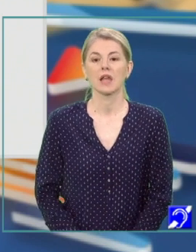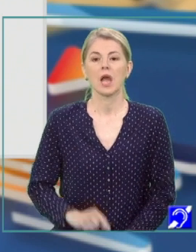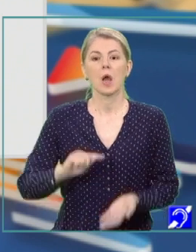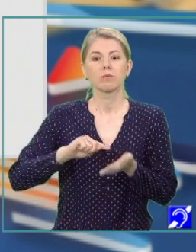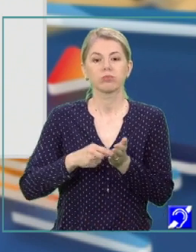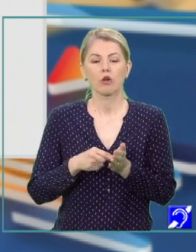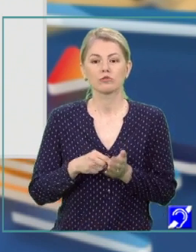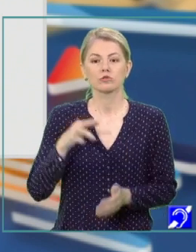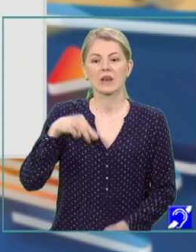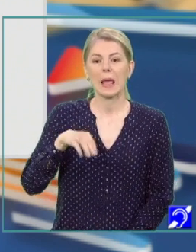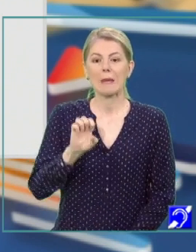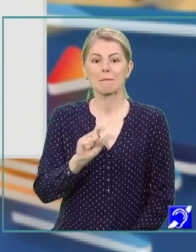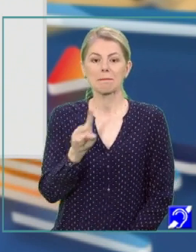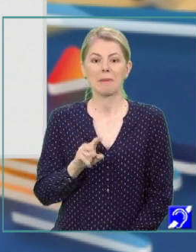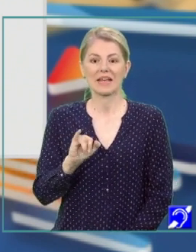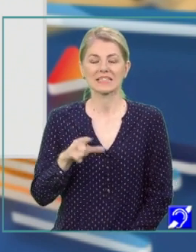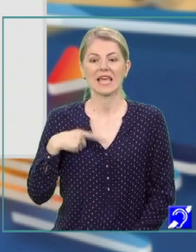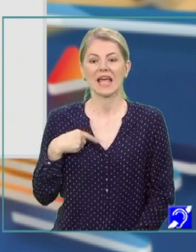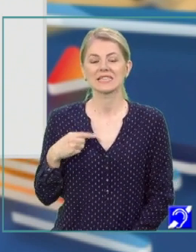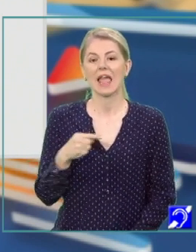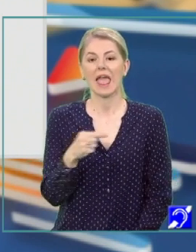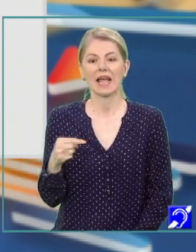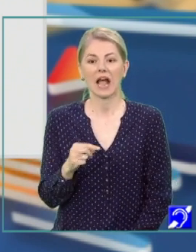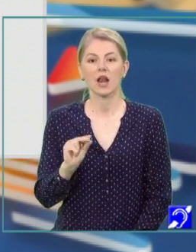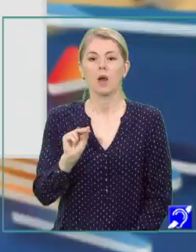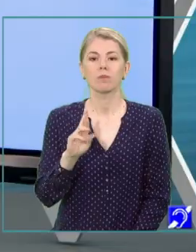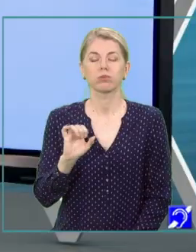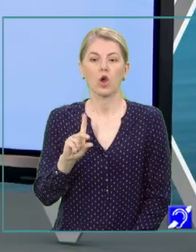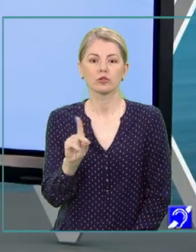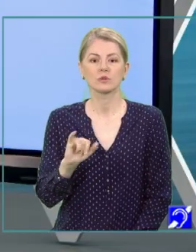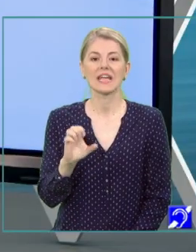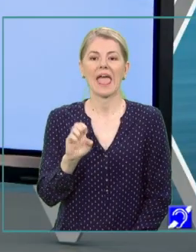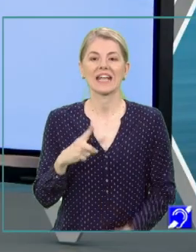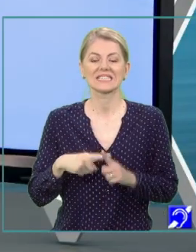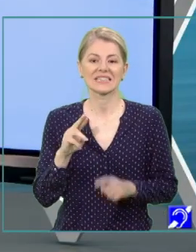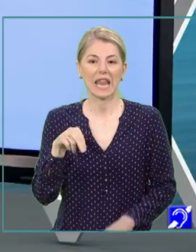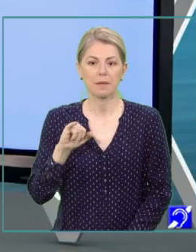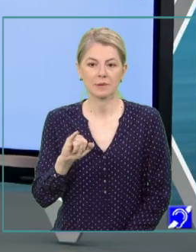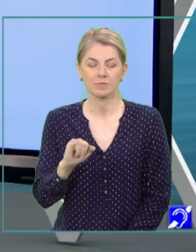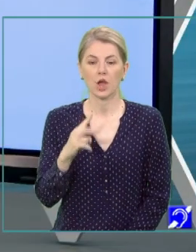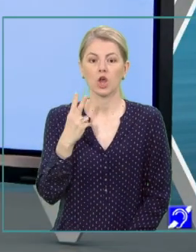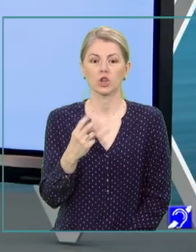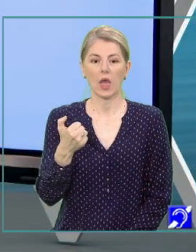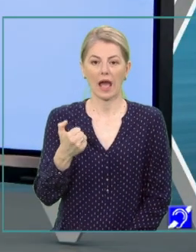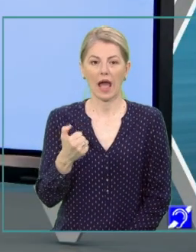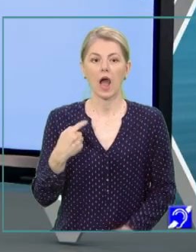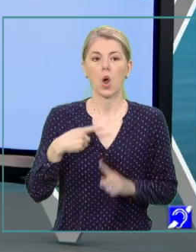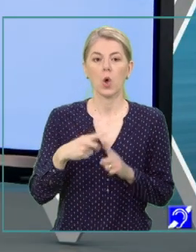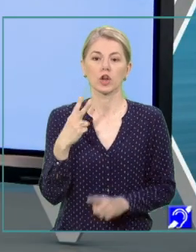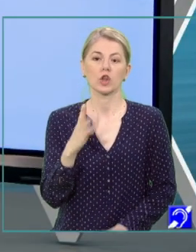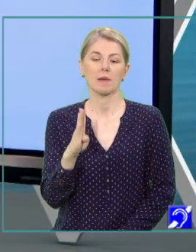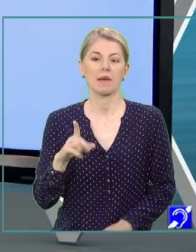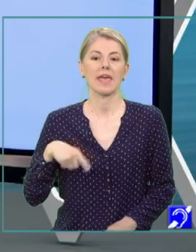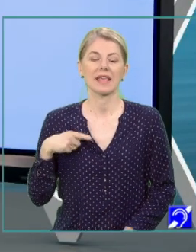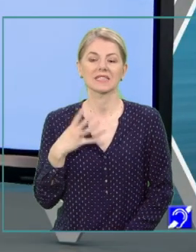produsul mezilor este egal cu produsul extremilor. 2A ori 3B este egal cu 4 ori 9.